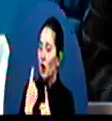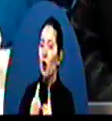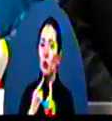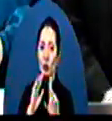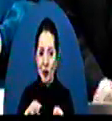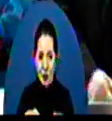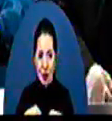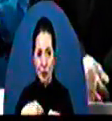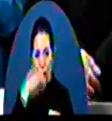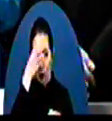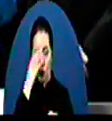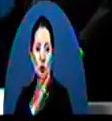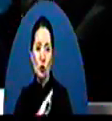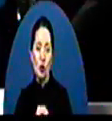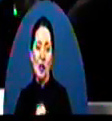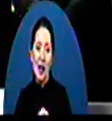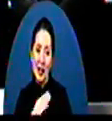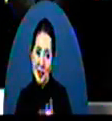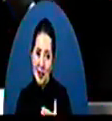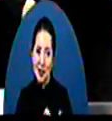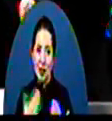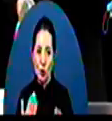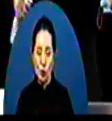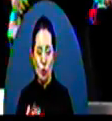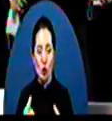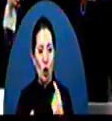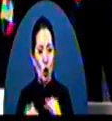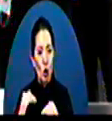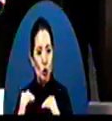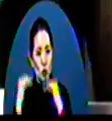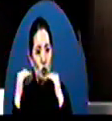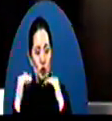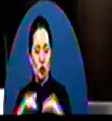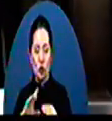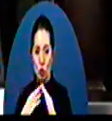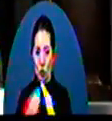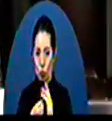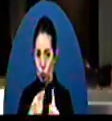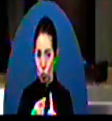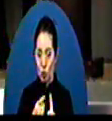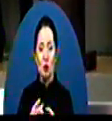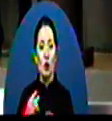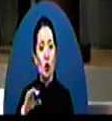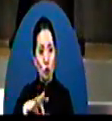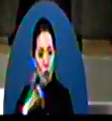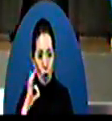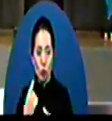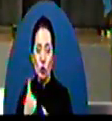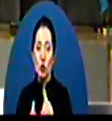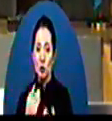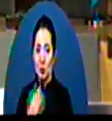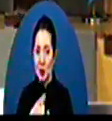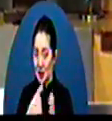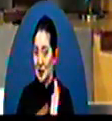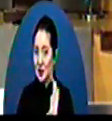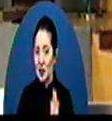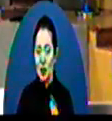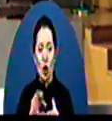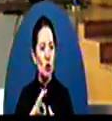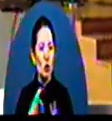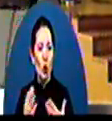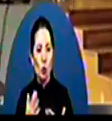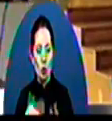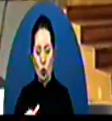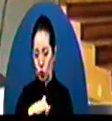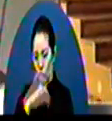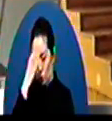авдаг төртөө болохын төлөө ажиллана. Түүнчлэн өсөлтийг өрөх бүрт гэдэг урайтайгаар энэ удаагийн сонгуульд өрсөлдөж байна гэсэн юм. Сонгуульд бол улс